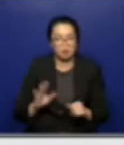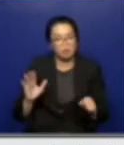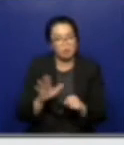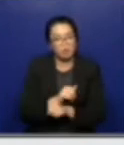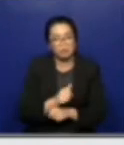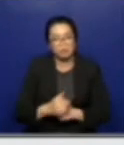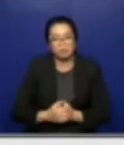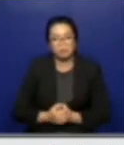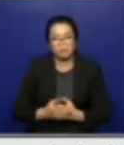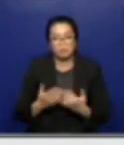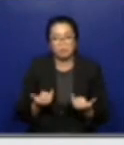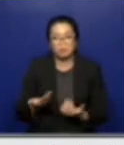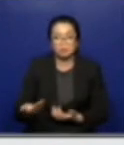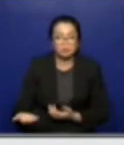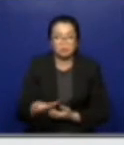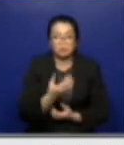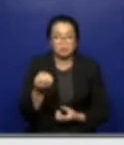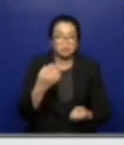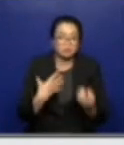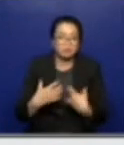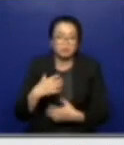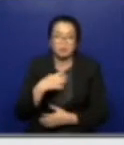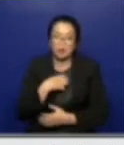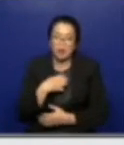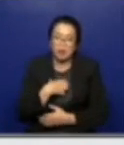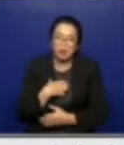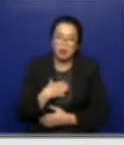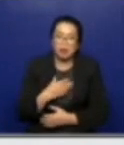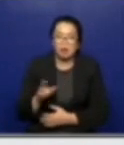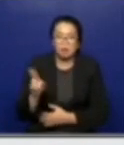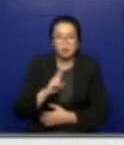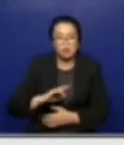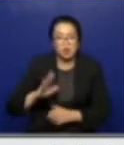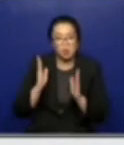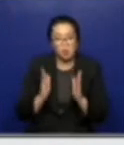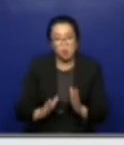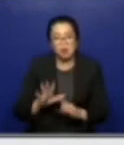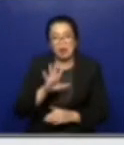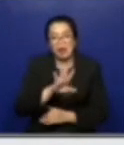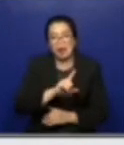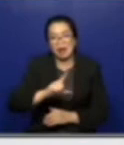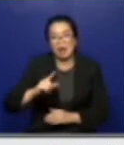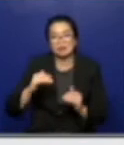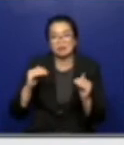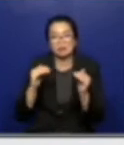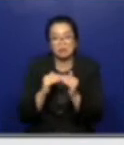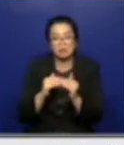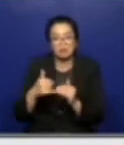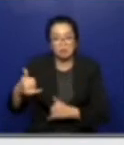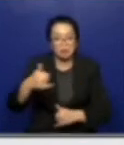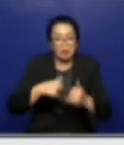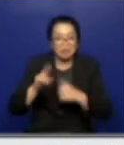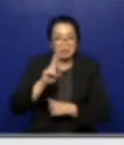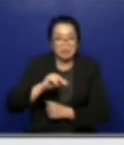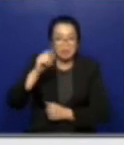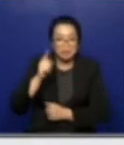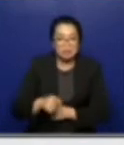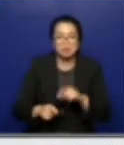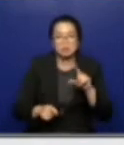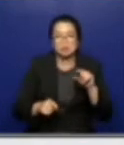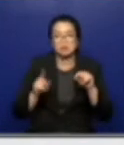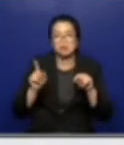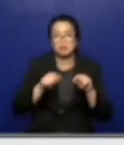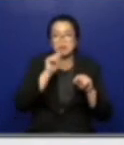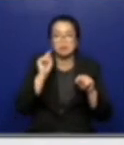าต้องการที่จะมีให้ผู้ใช้5ล้านสิทธิ์ผู้มาใช้จริงไม่ถึง 20% มันแส